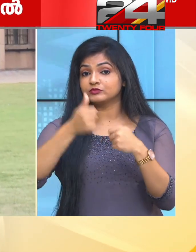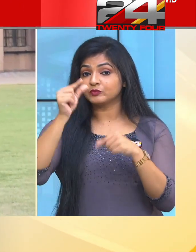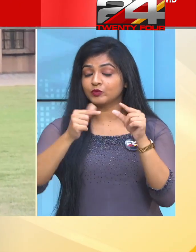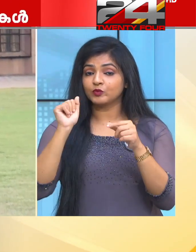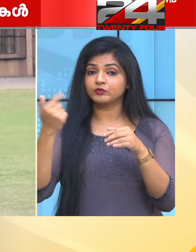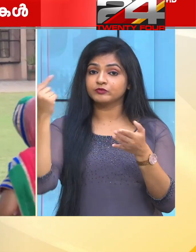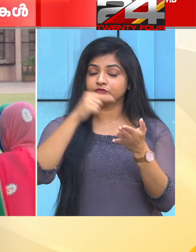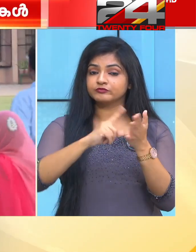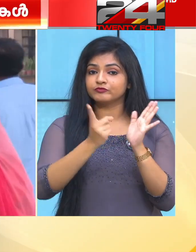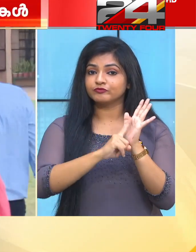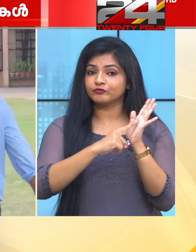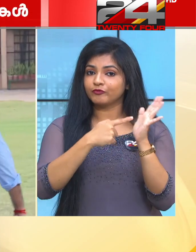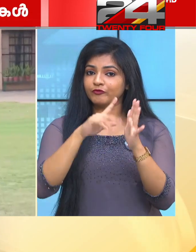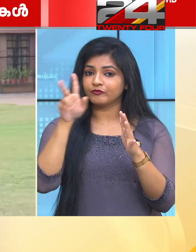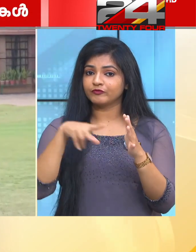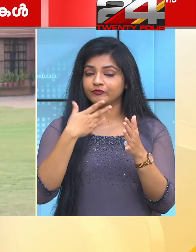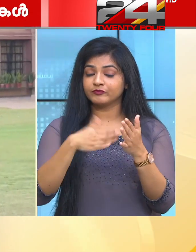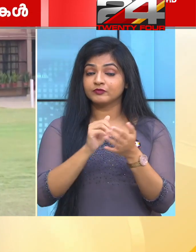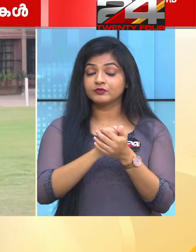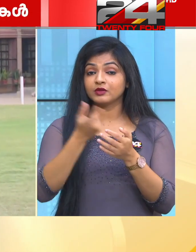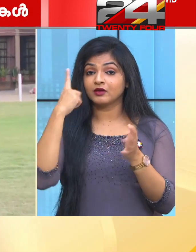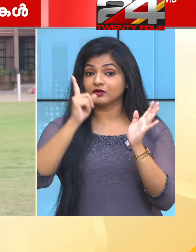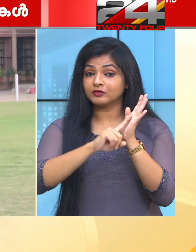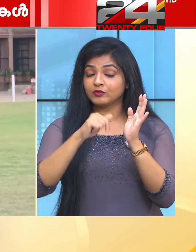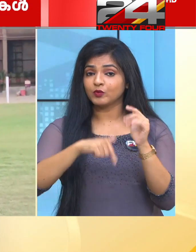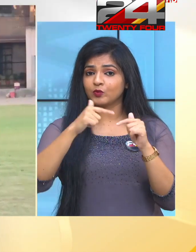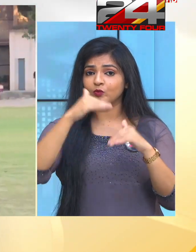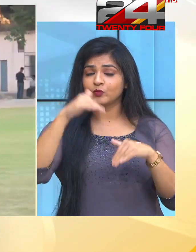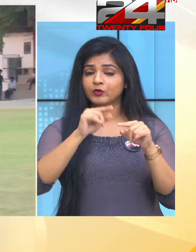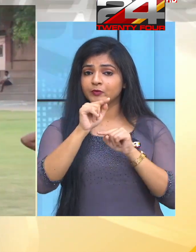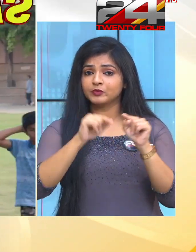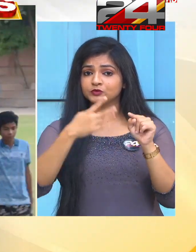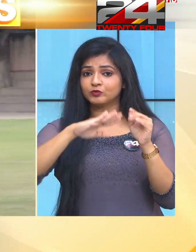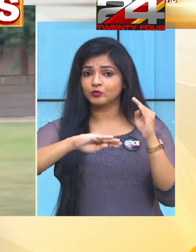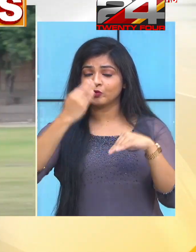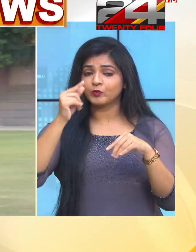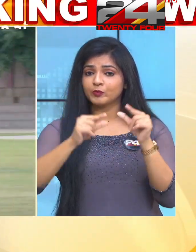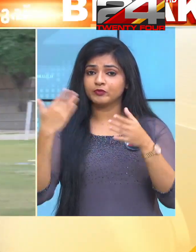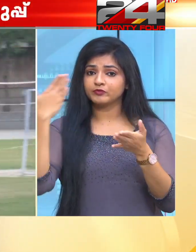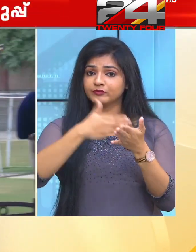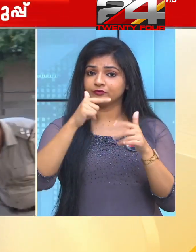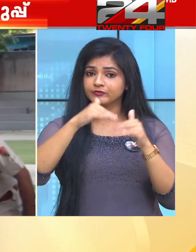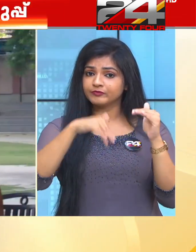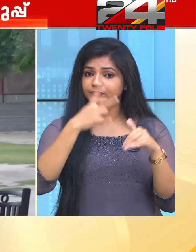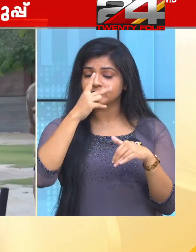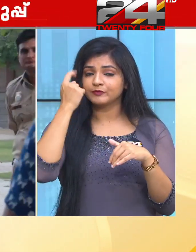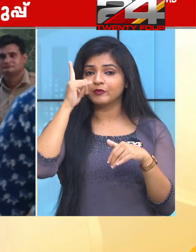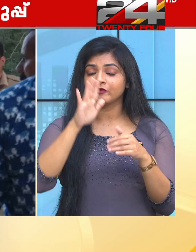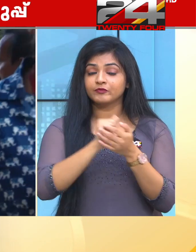കോൺഗ്രസിനായി എത്തിയിട്ടുണ്ടായിരുന്നു. ആ പ്രചരണമൊക്കെ തന്നെ നമുക്ക് ഈ വോട്ടെടുപ്പിലും ഈ പോളിംഗിലും കാണാൻ കഴിയുന്നു എന്നുള്ളത് തന്നെയാണ്.